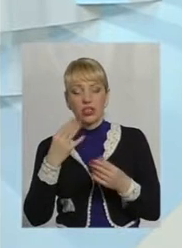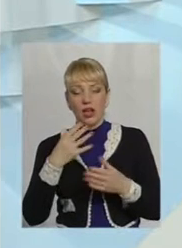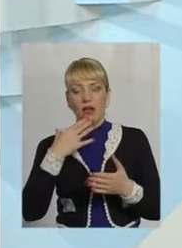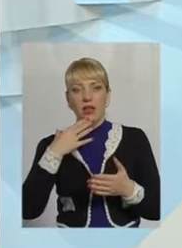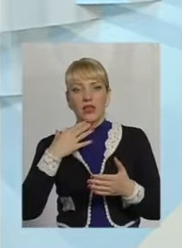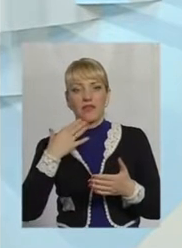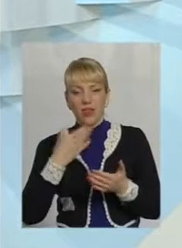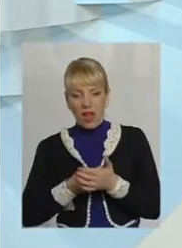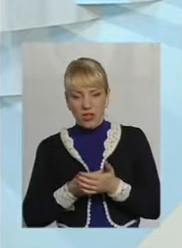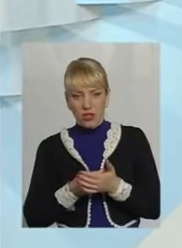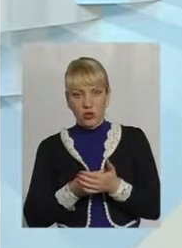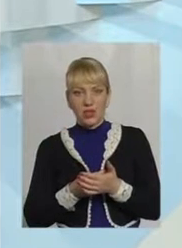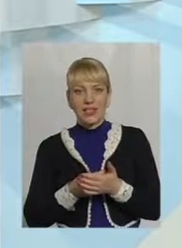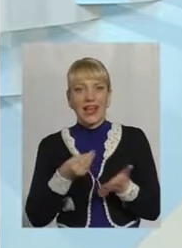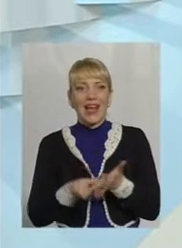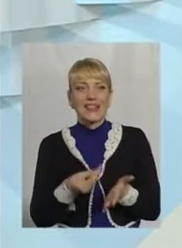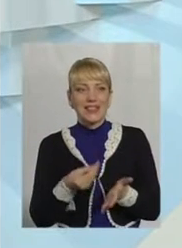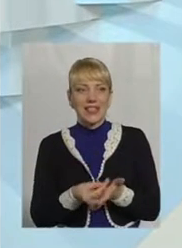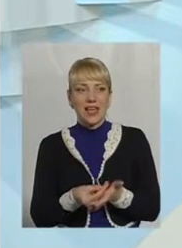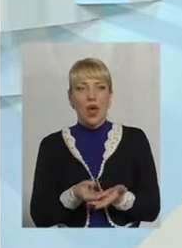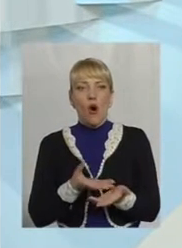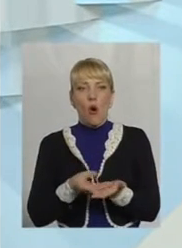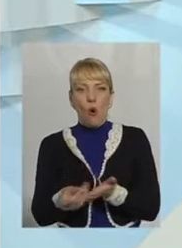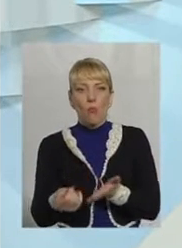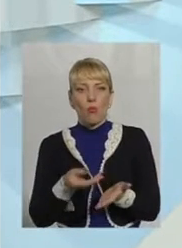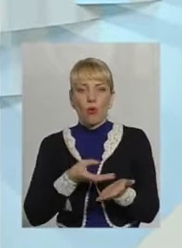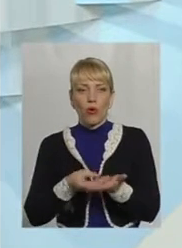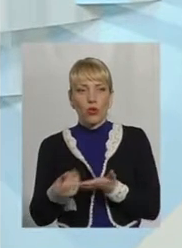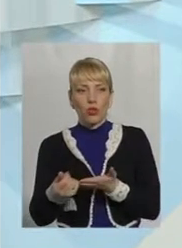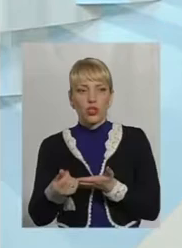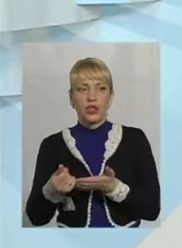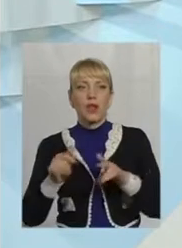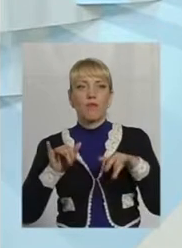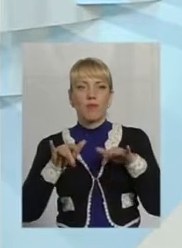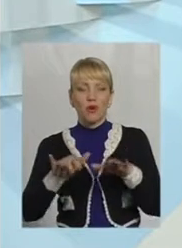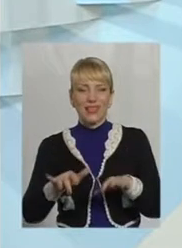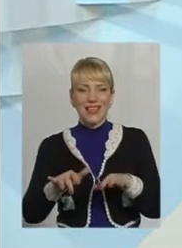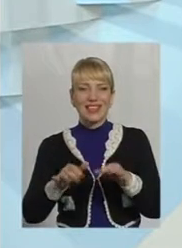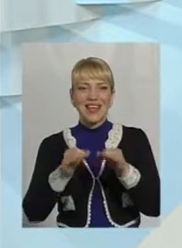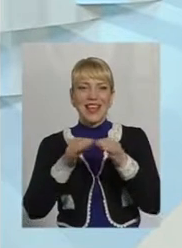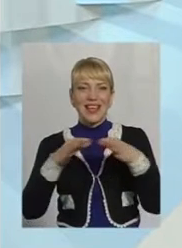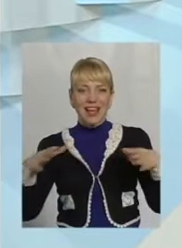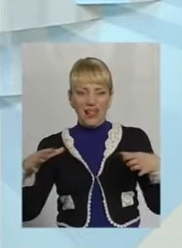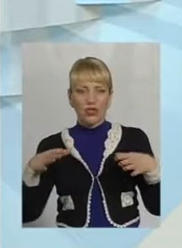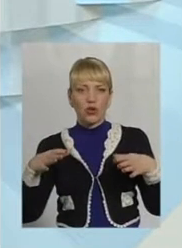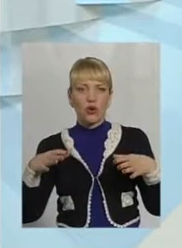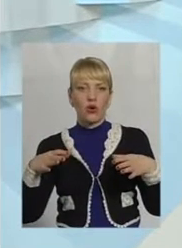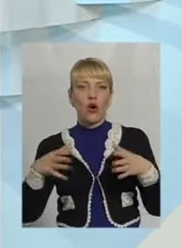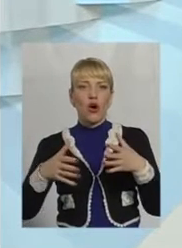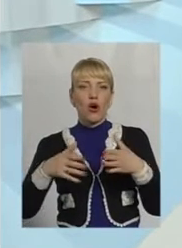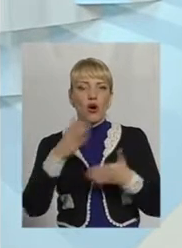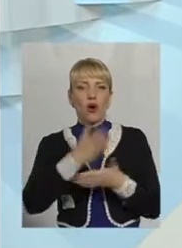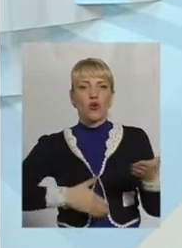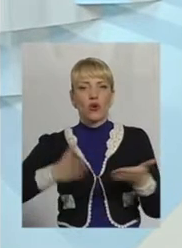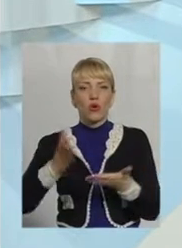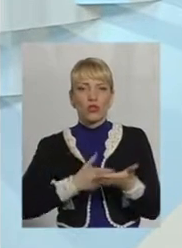власної казни оплачували процес ядерного роззброєння. Так, це гірка правда. Тому що я